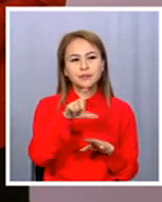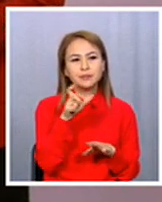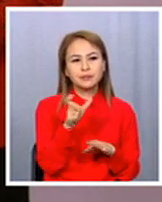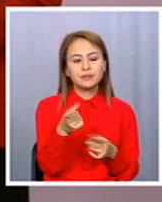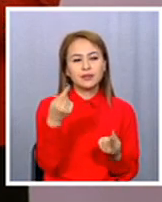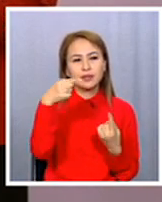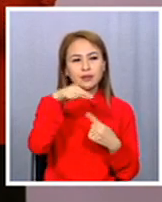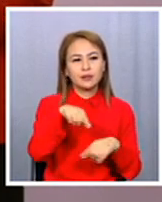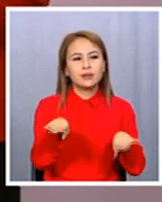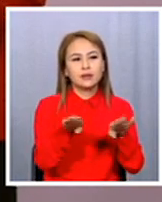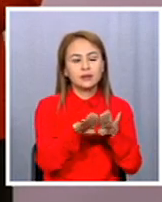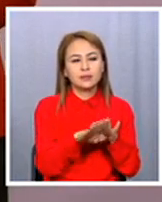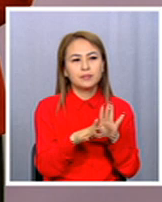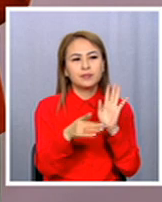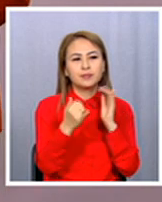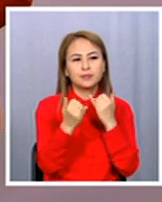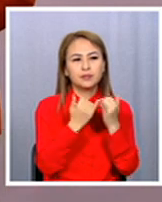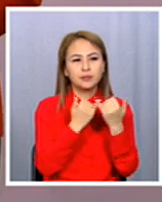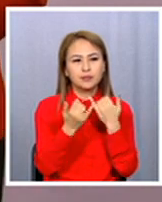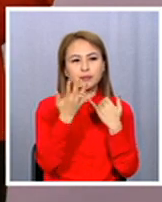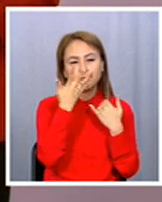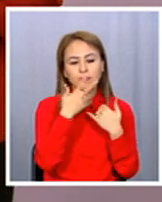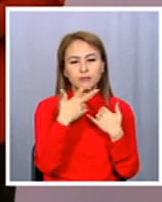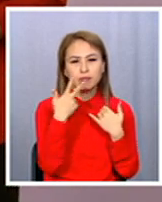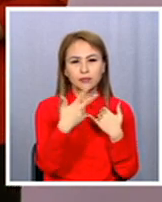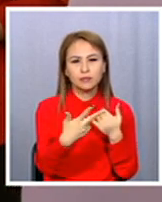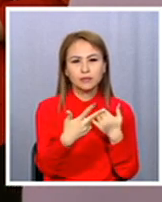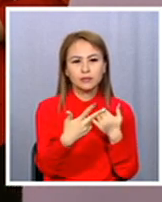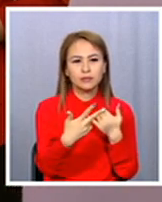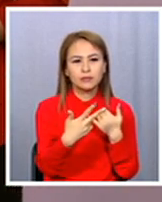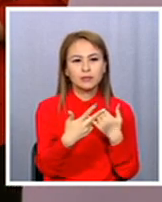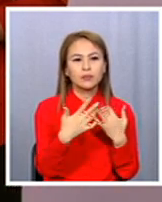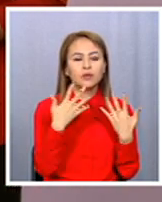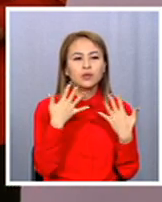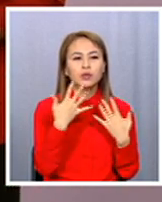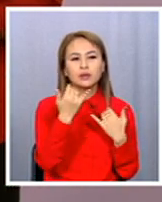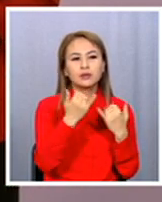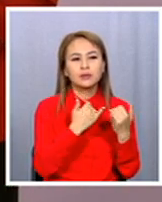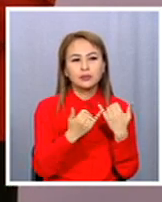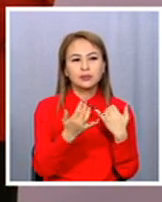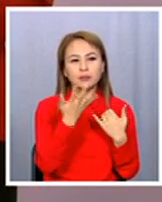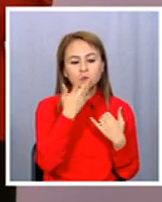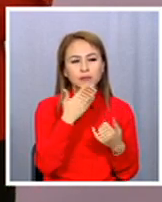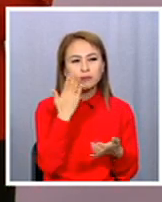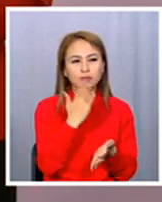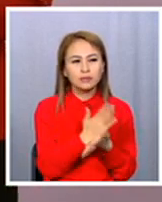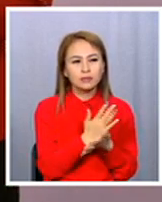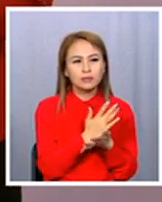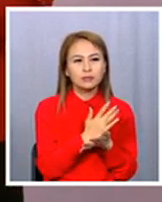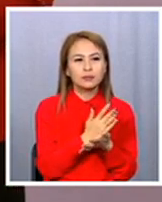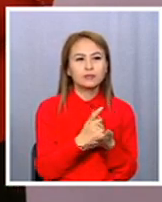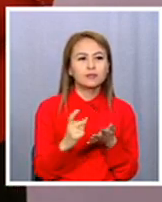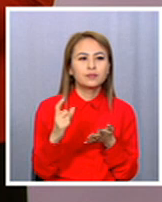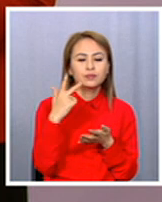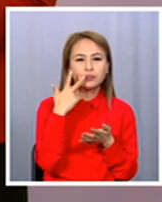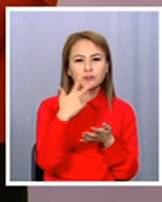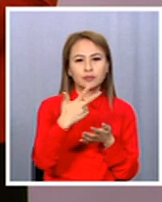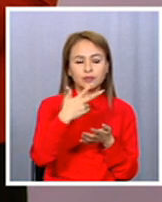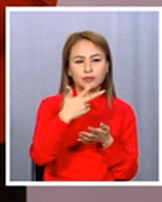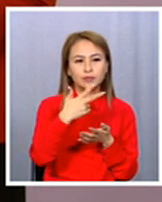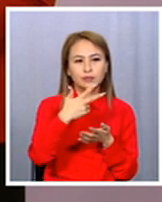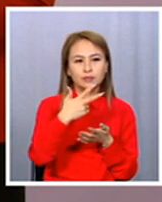сәйкес келетін сары түсті көбелектер берілген. Неше сары түсті көбелек бар? Дұрыс айтасындар, 3 сары